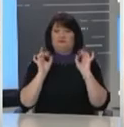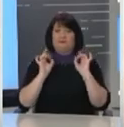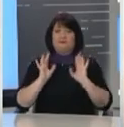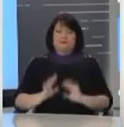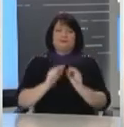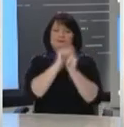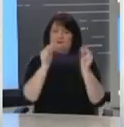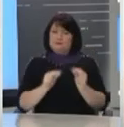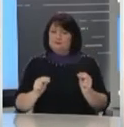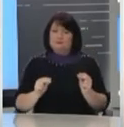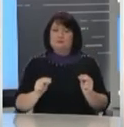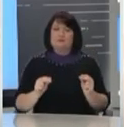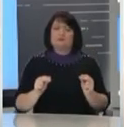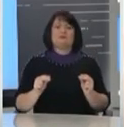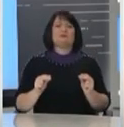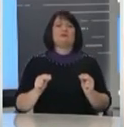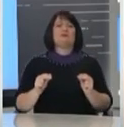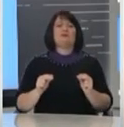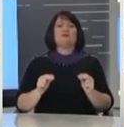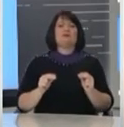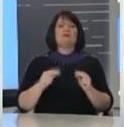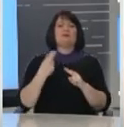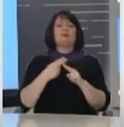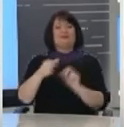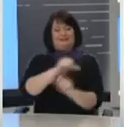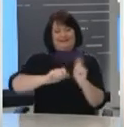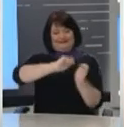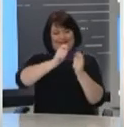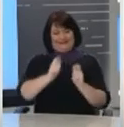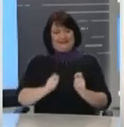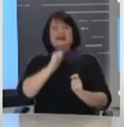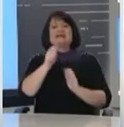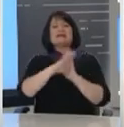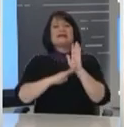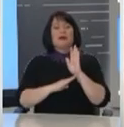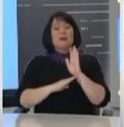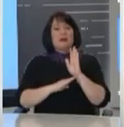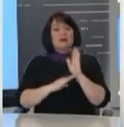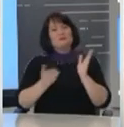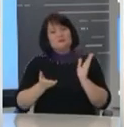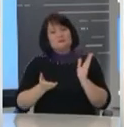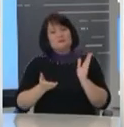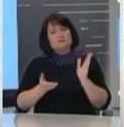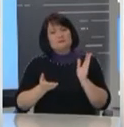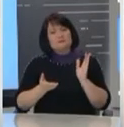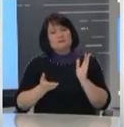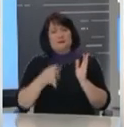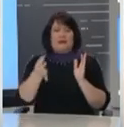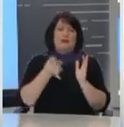έτσι η περίφημη αναθεώρηση του Συντάγματος για την οποία είχε